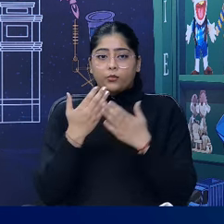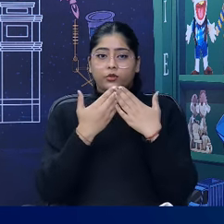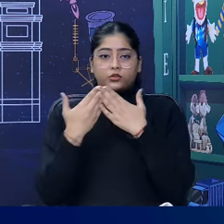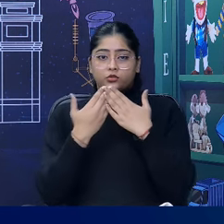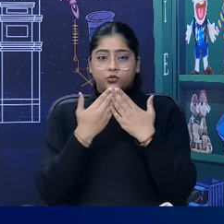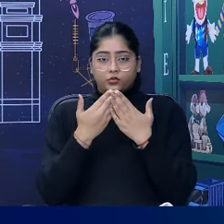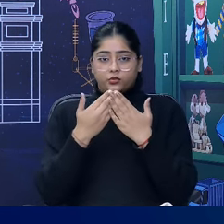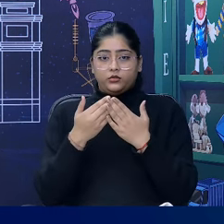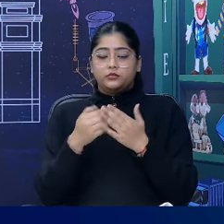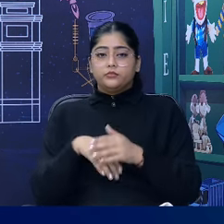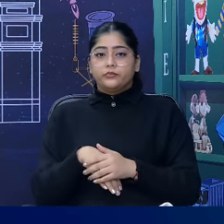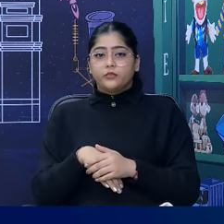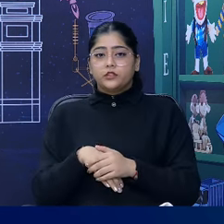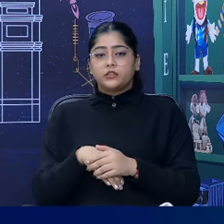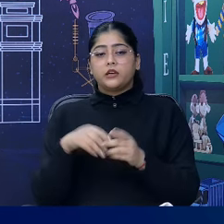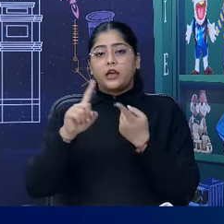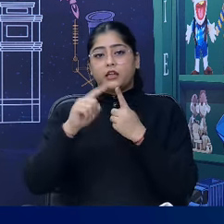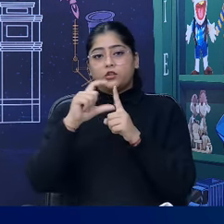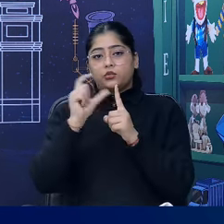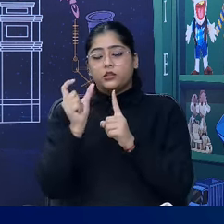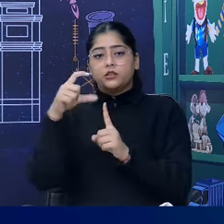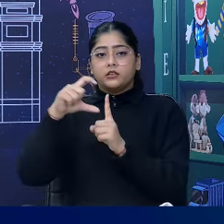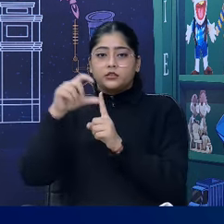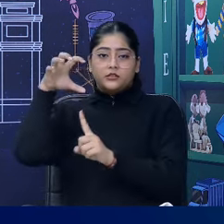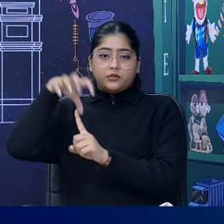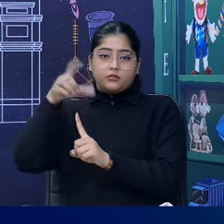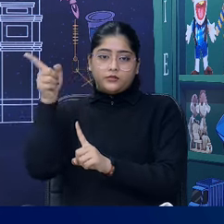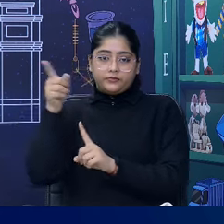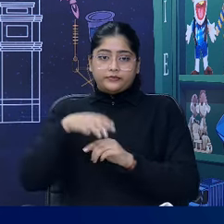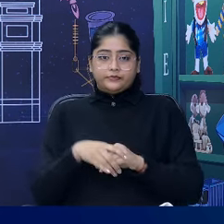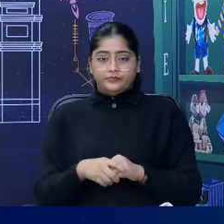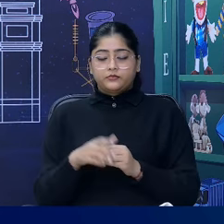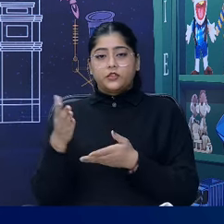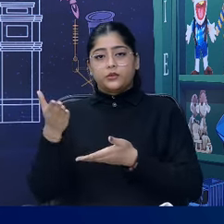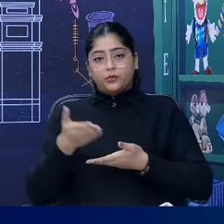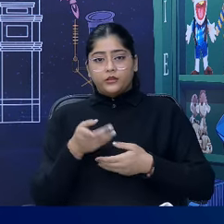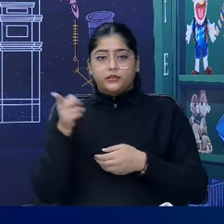ककरोला फ्रॉम डिपार्टमेंट ऑफ एजुकेशन दिल्ली. वेलकम टू द सेशन मैम.